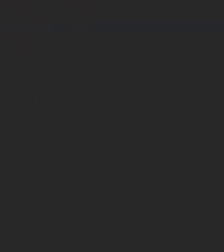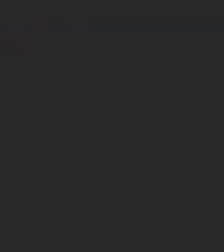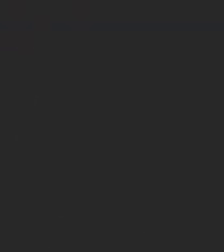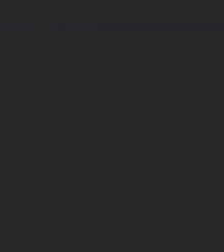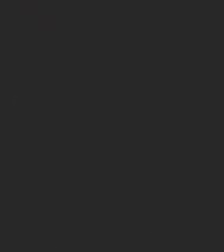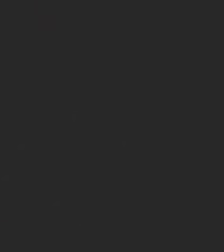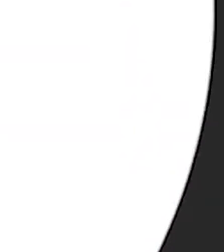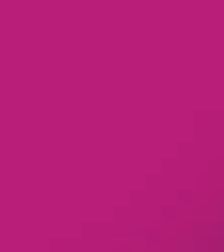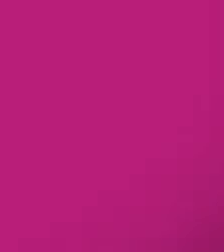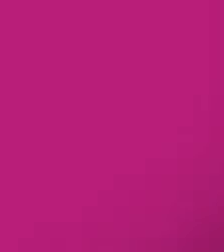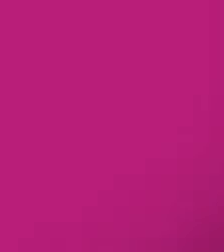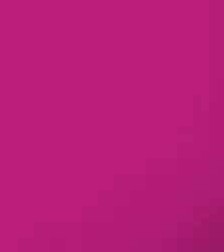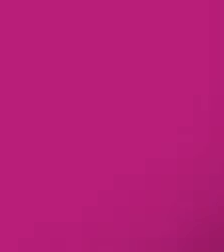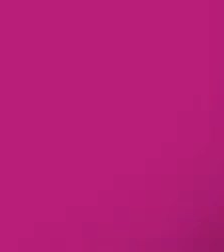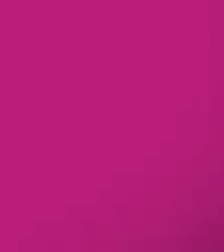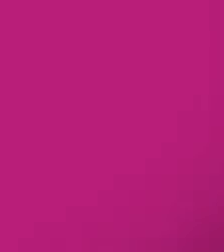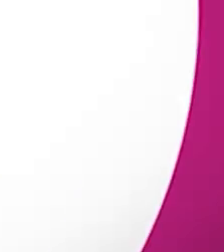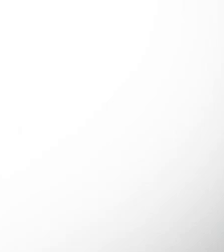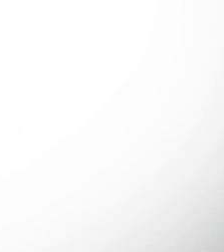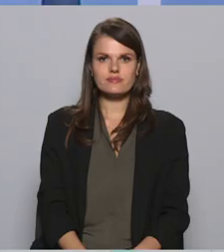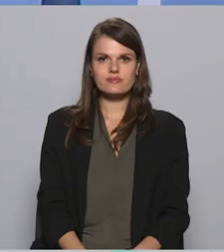Re, viss ēters ir te!